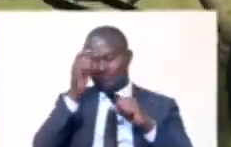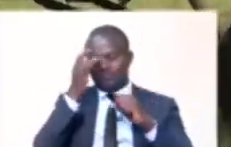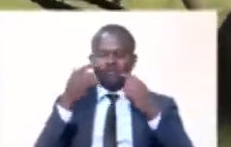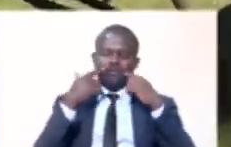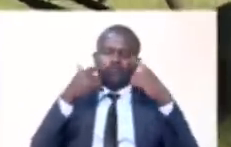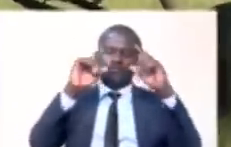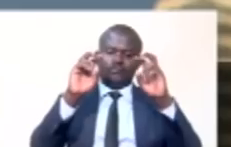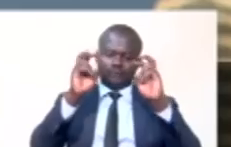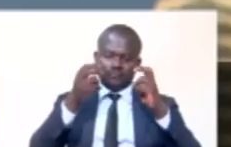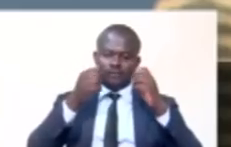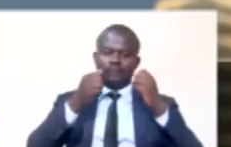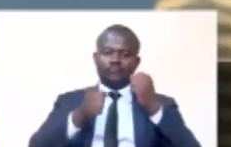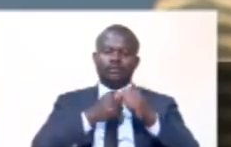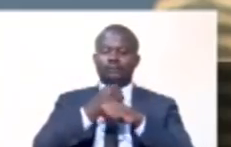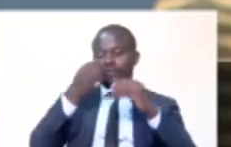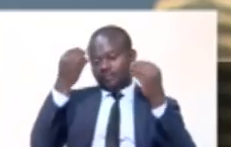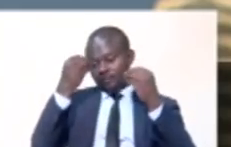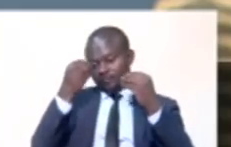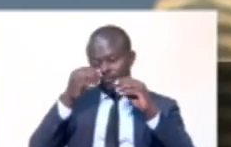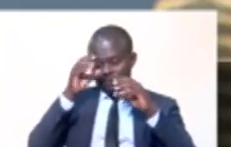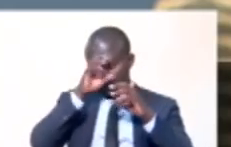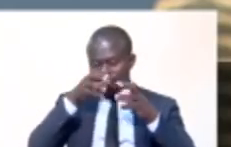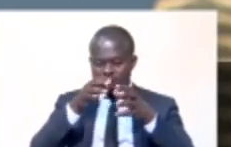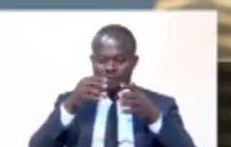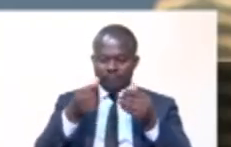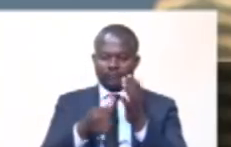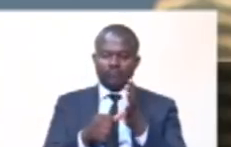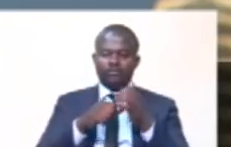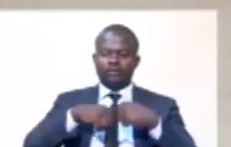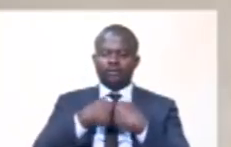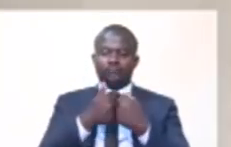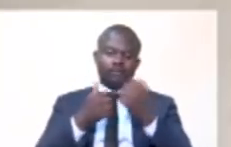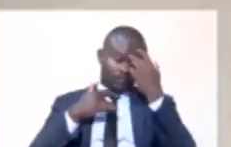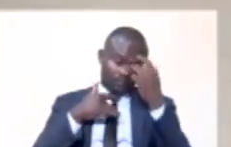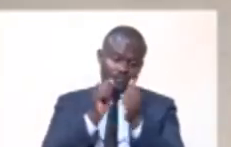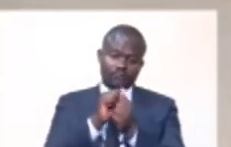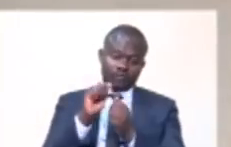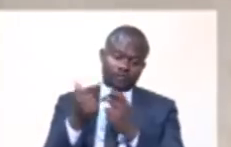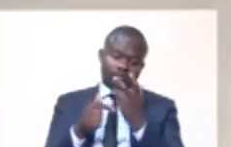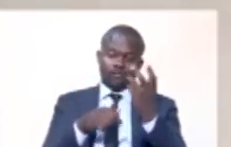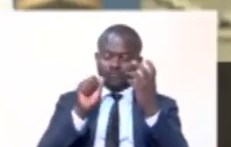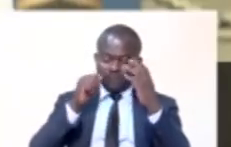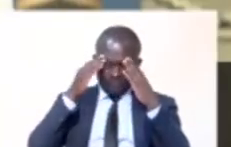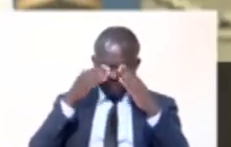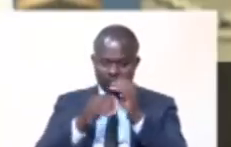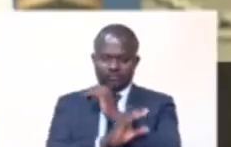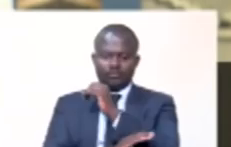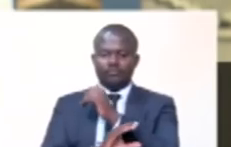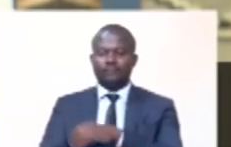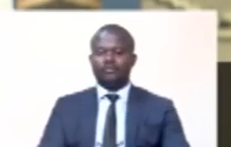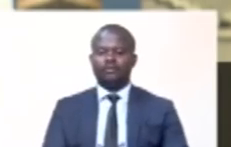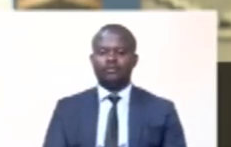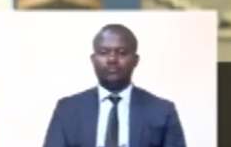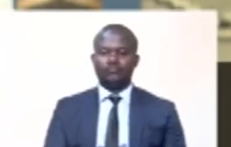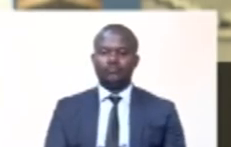mwaka usigiye u Rwanda amasomo ashingiye ku kwishakamo ibisubizo mu guhangana n'iki cyorezo, ndetse n'ibindi bishobora kwibasira igihugu. Uyu